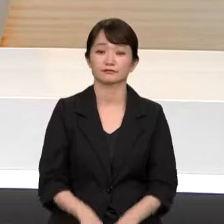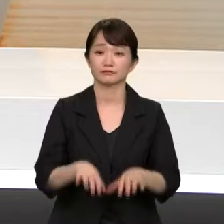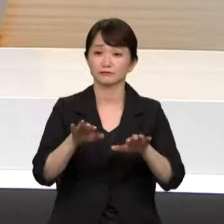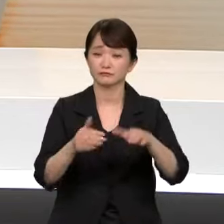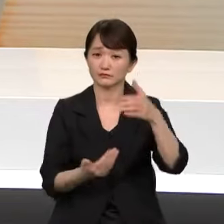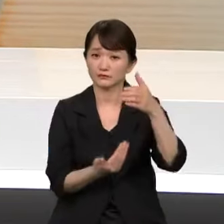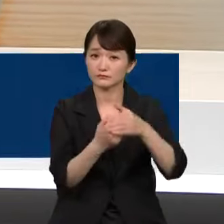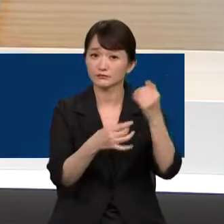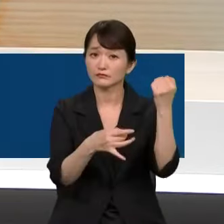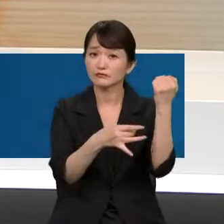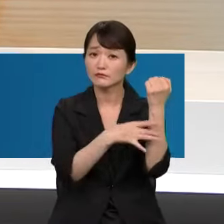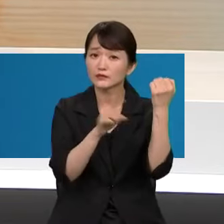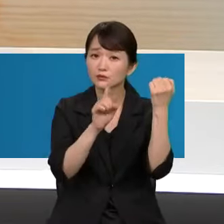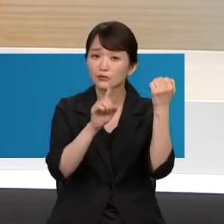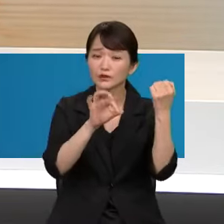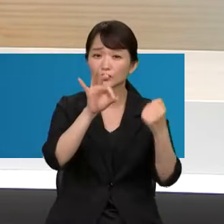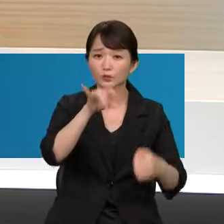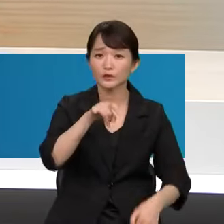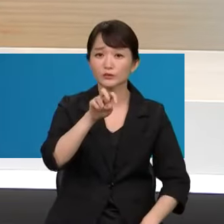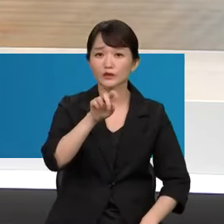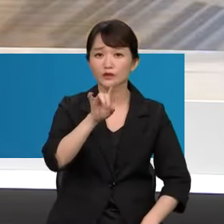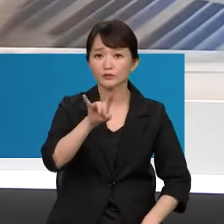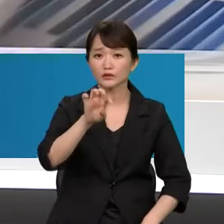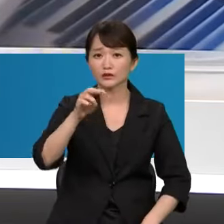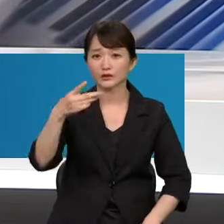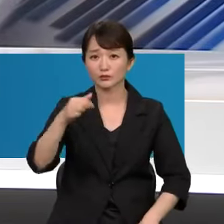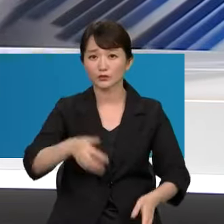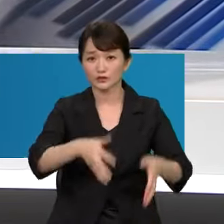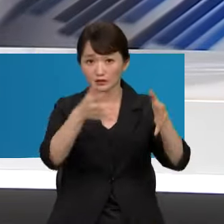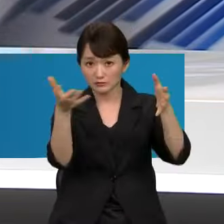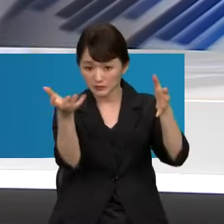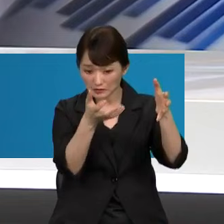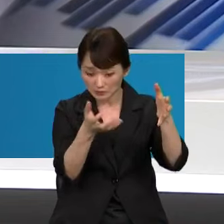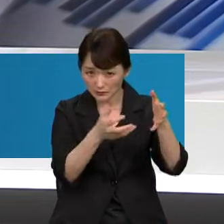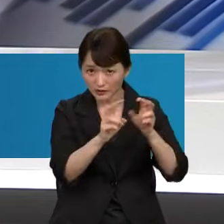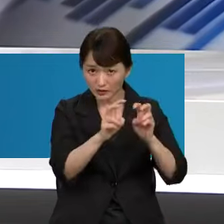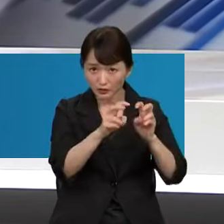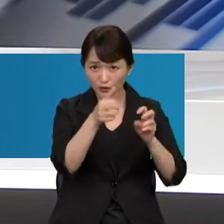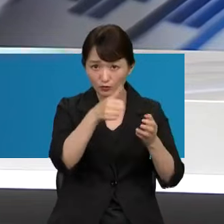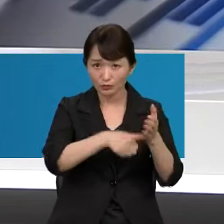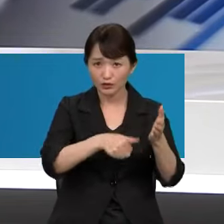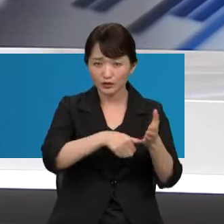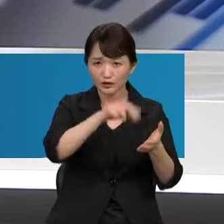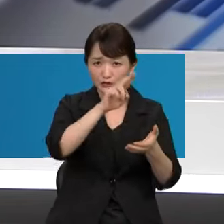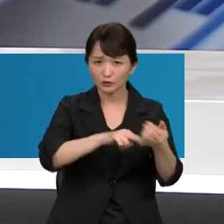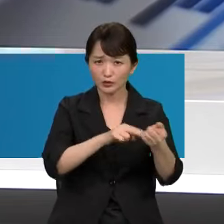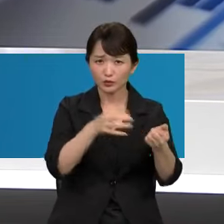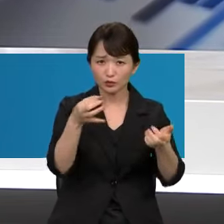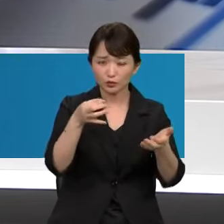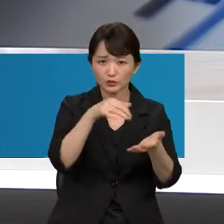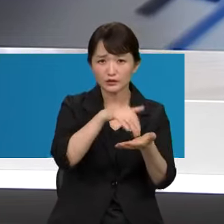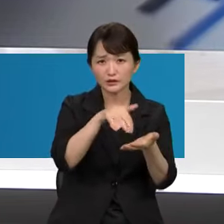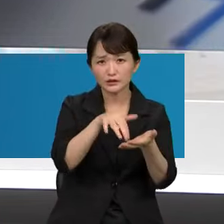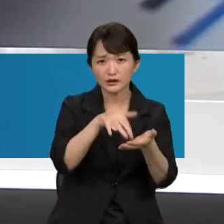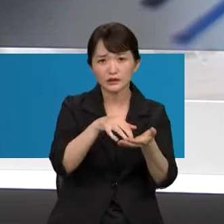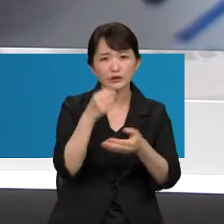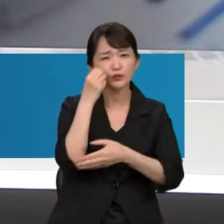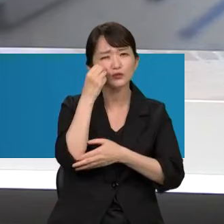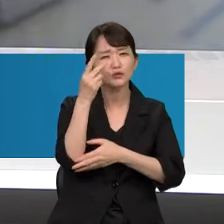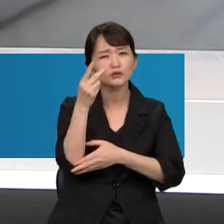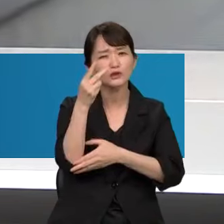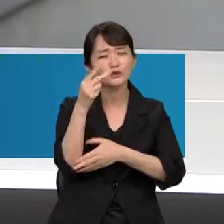이번 사태의 핵심은 위메프나 티몬에 입점한 업체가 물건을 팔고 돈을 정산받기까지 두 달 넘는